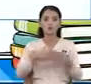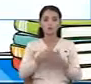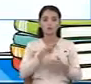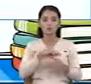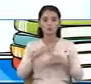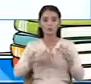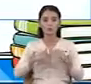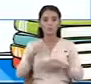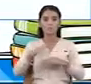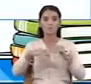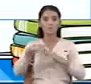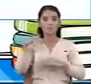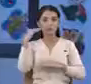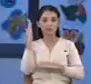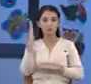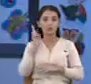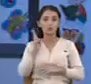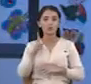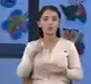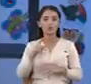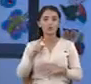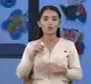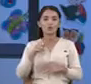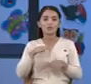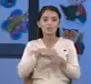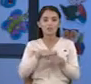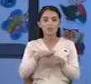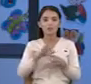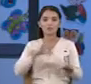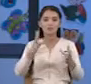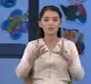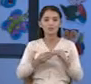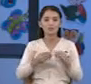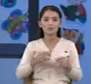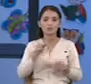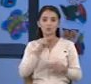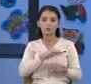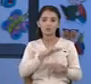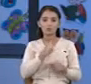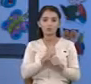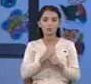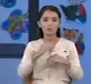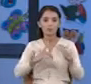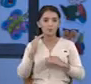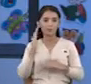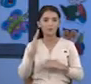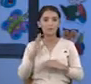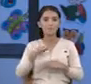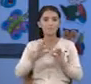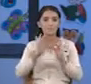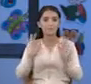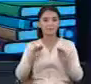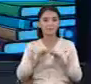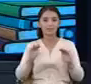трудности? Поднимите руки, кто уверен, что справится со всеми трудностями. Ну-ка, подняли?